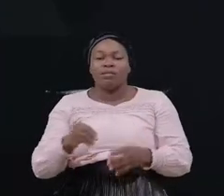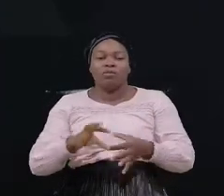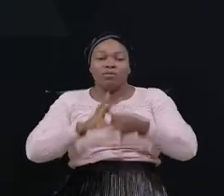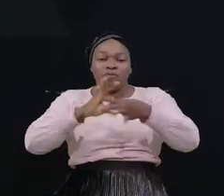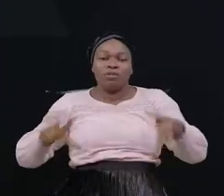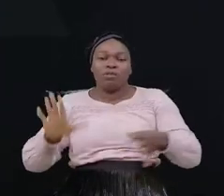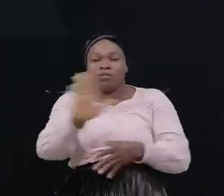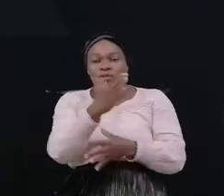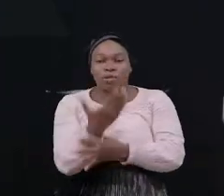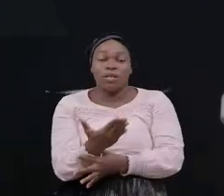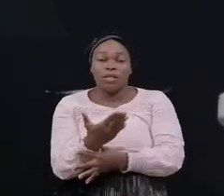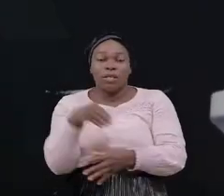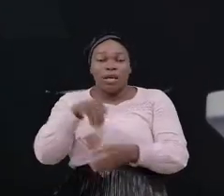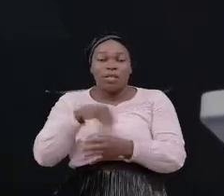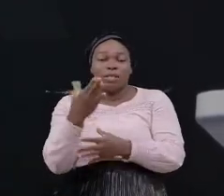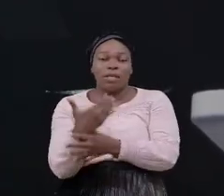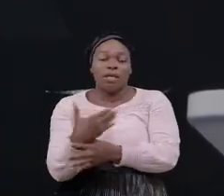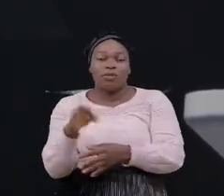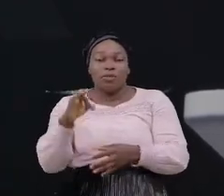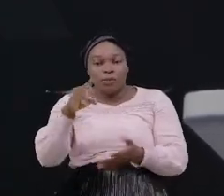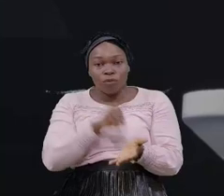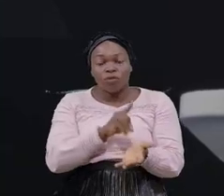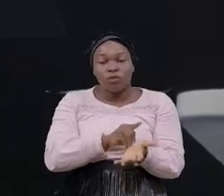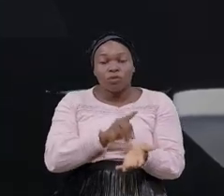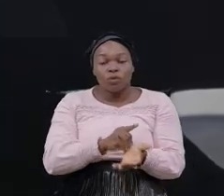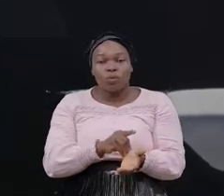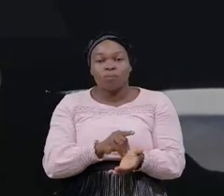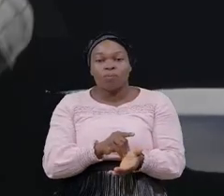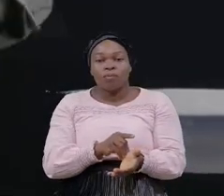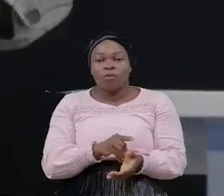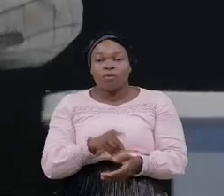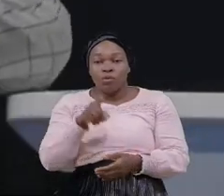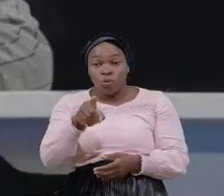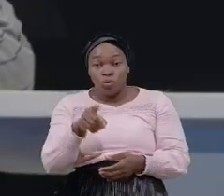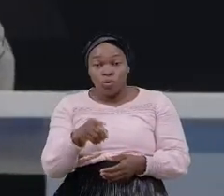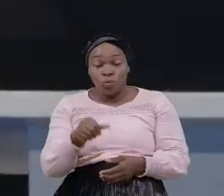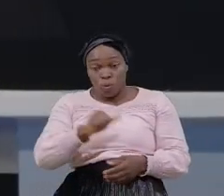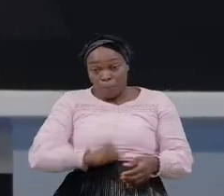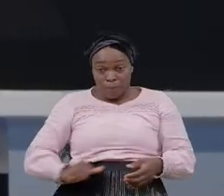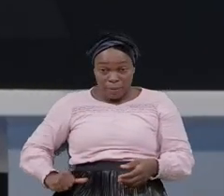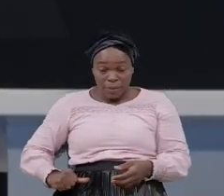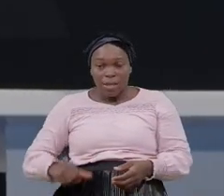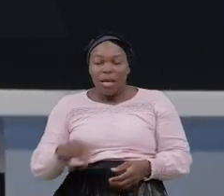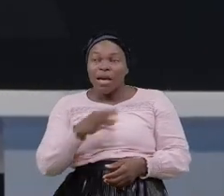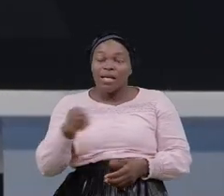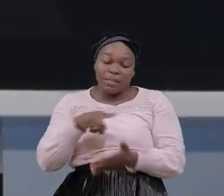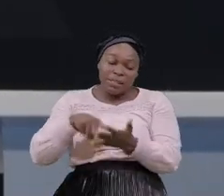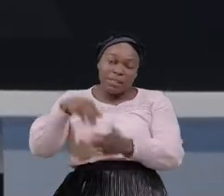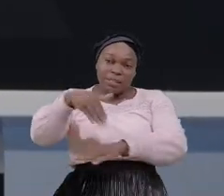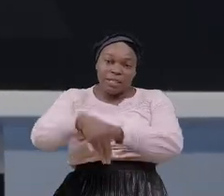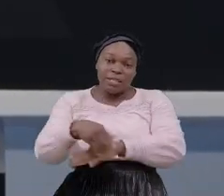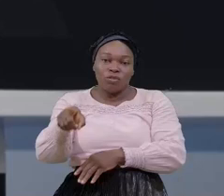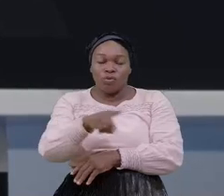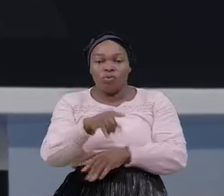non. Et que c'est 50-50. Comment seras-tu opéré? Mais ce